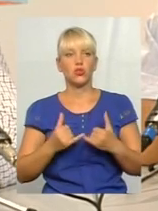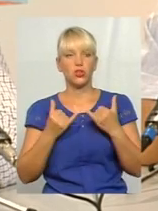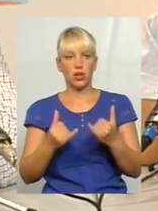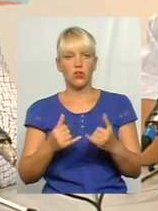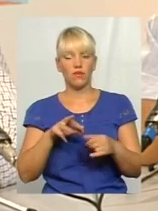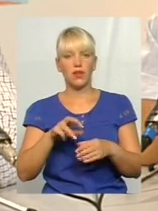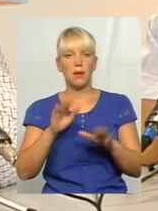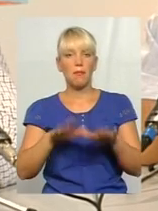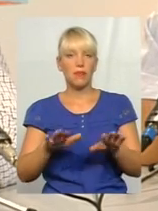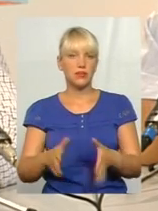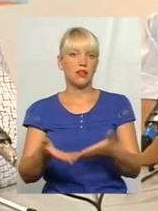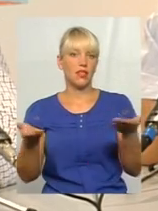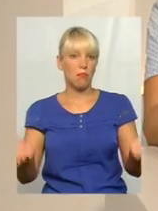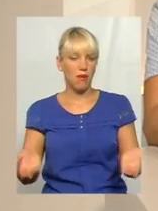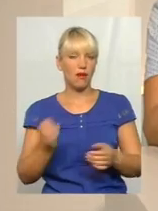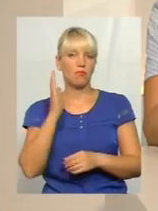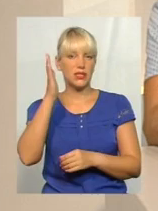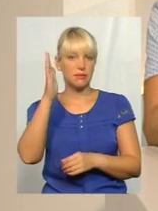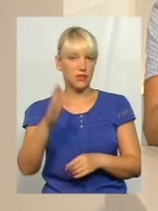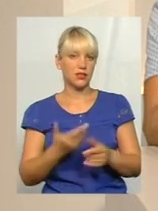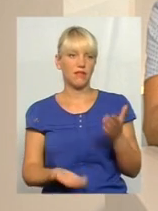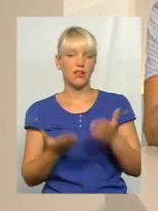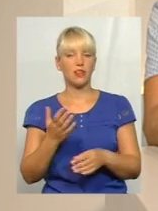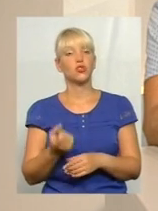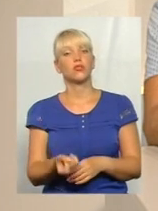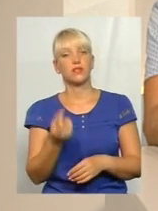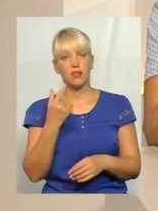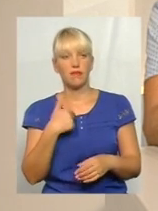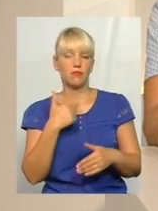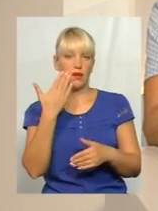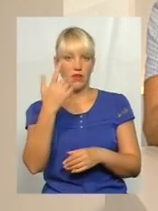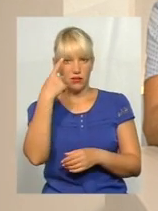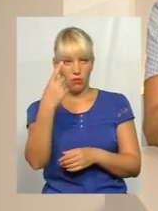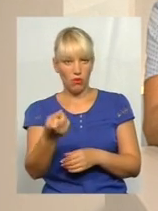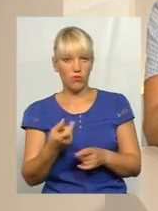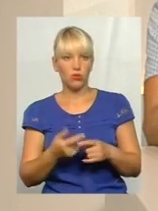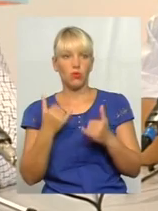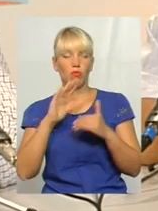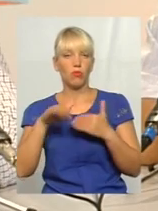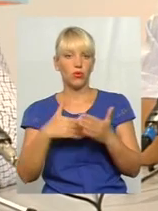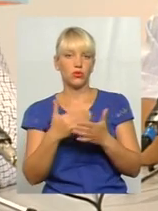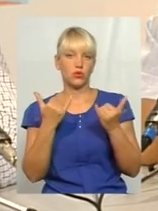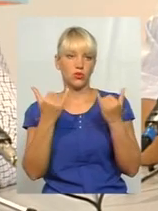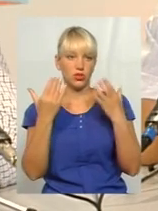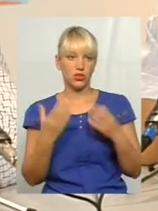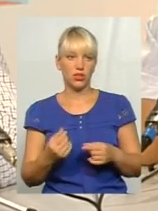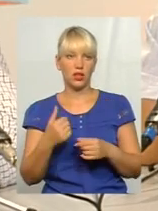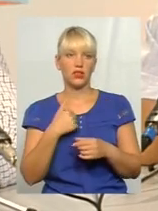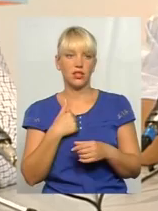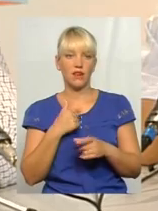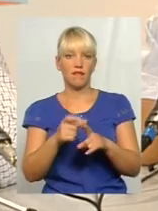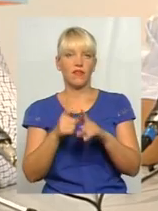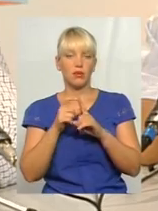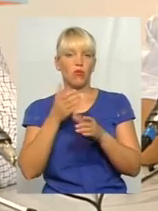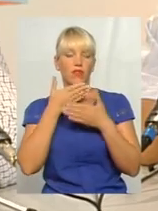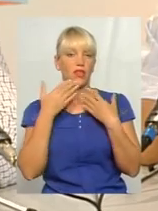роботи немає в перспективі якщо вона з'явиться ми вас повідомимо по сьогоднішній день я відповіді не